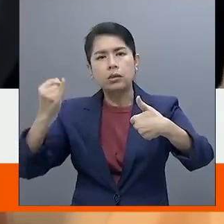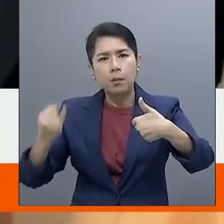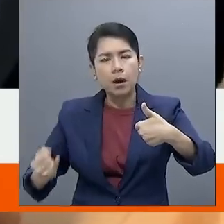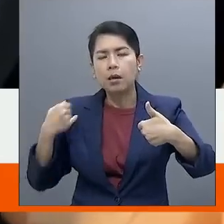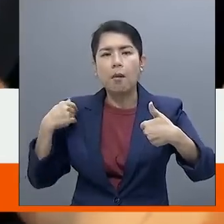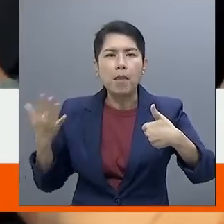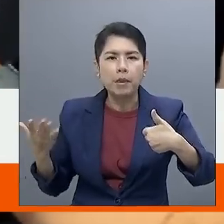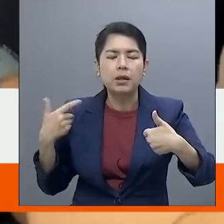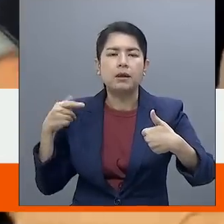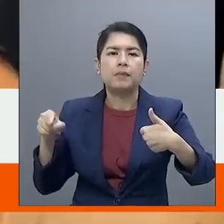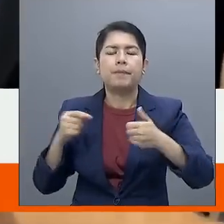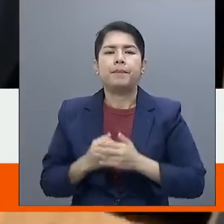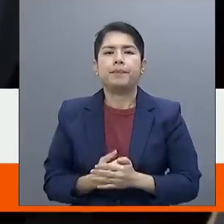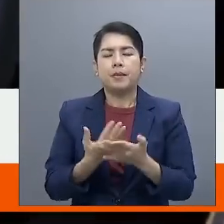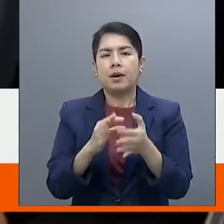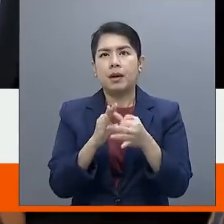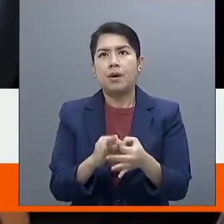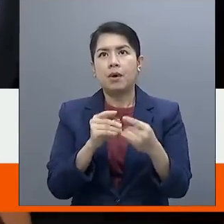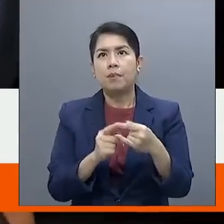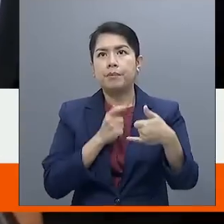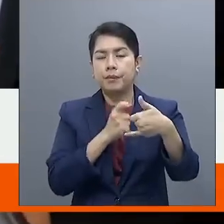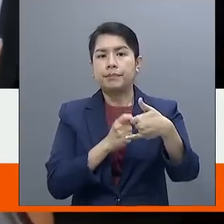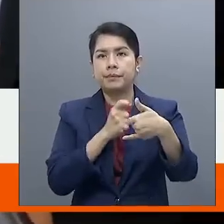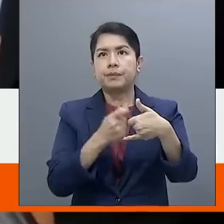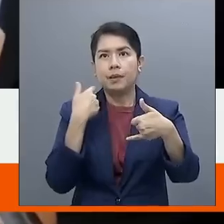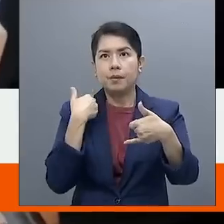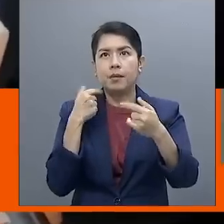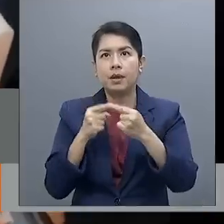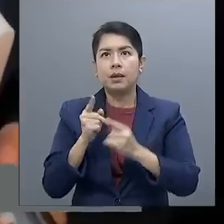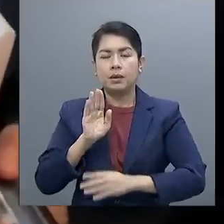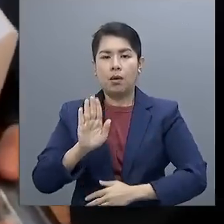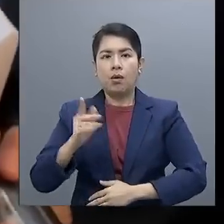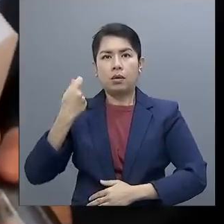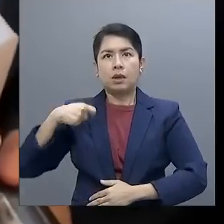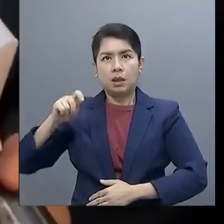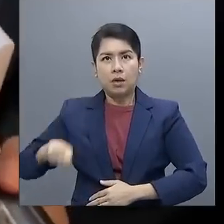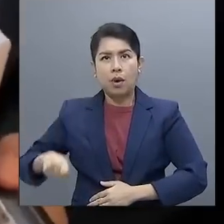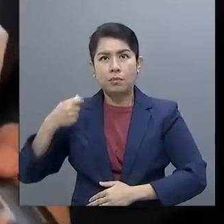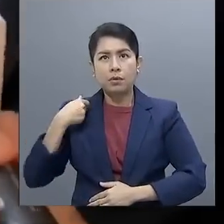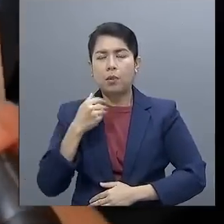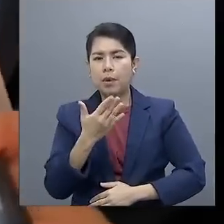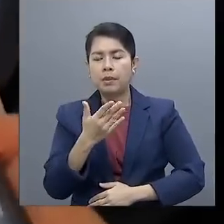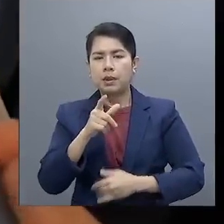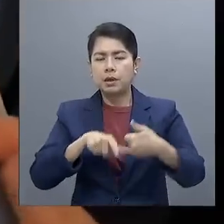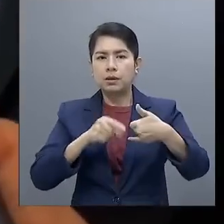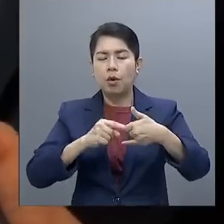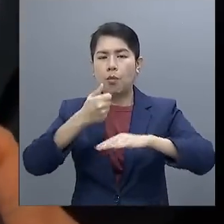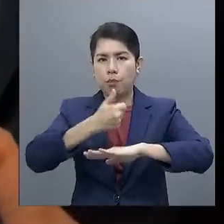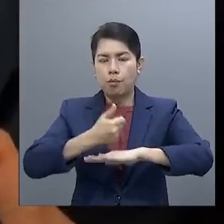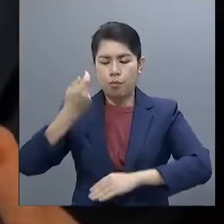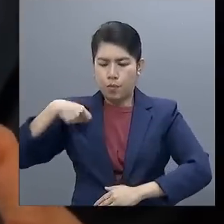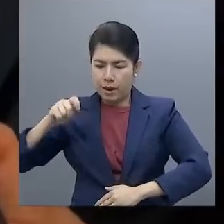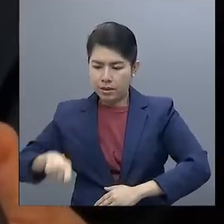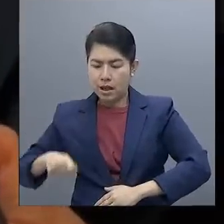าในระหว่างการสืบพยานค่ะที่ไม่มีทนายความฝั่งจำเลยนั่งอยู่ผู้พิพากษาได้เสนอขึ้นมาว่